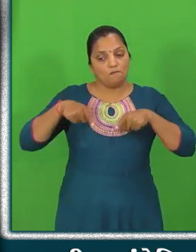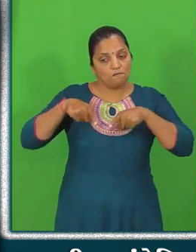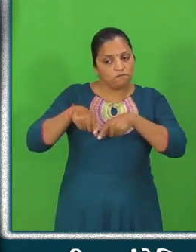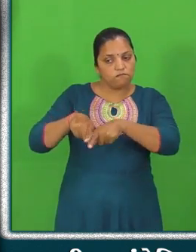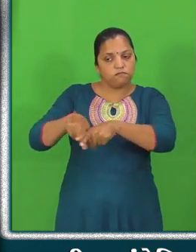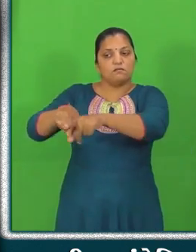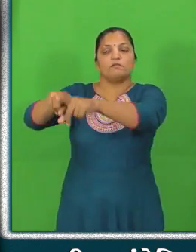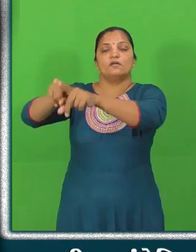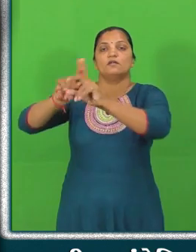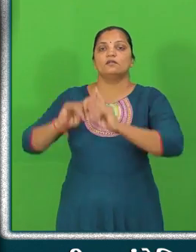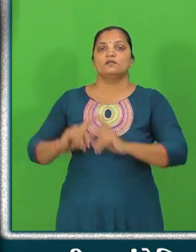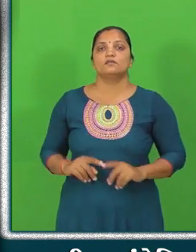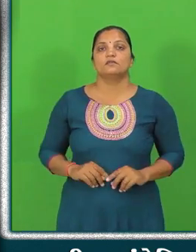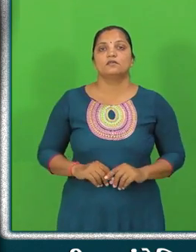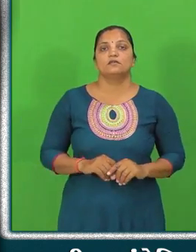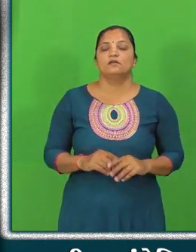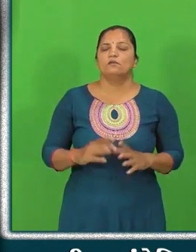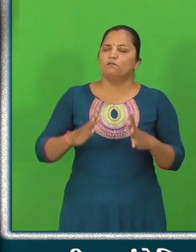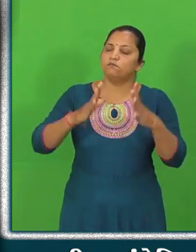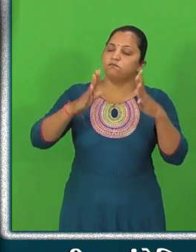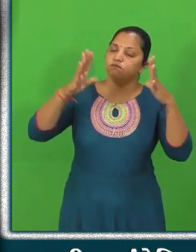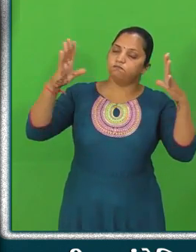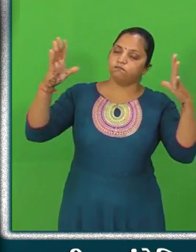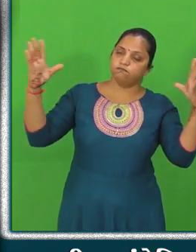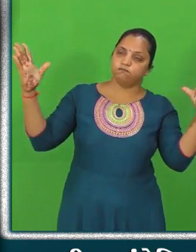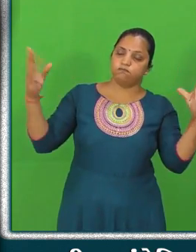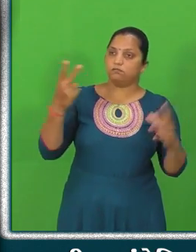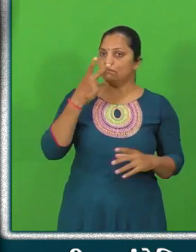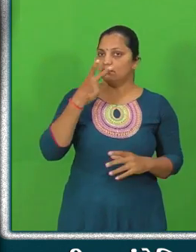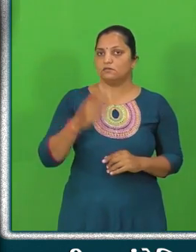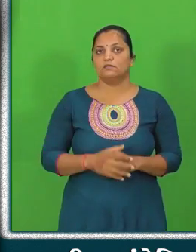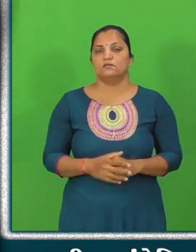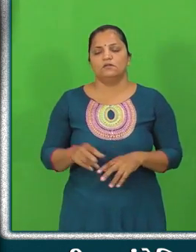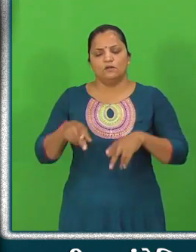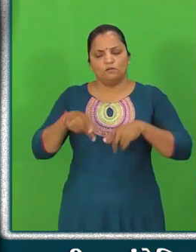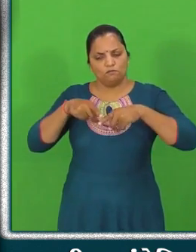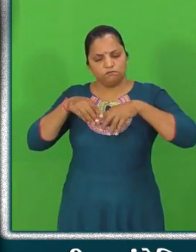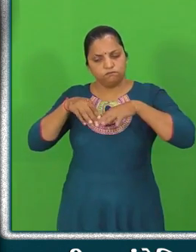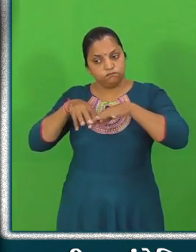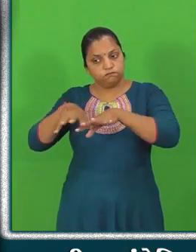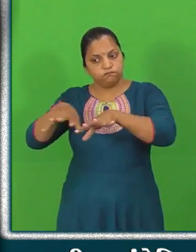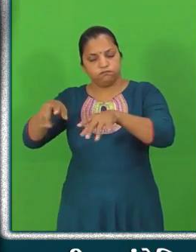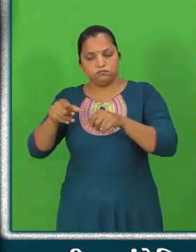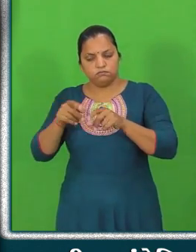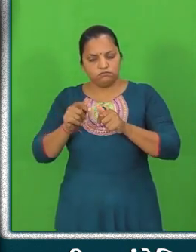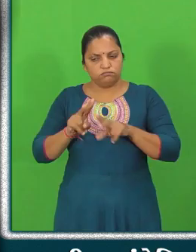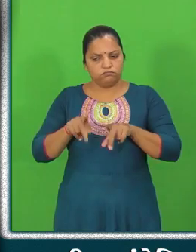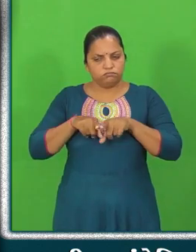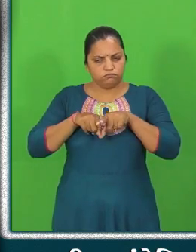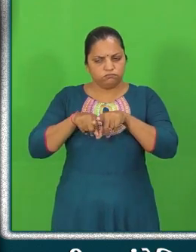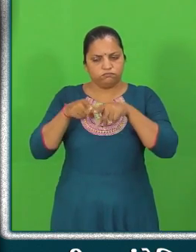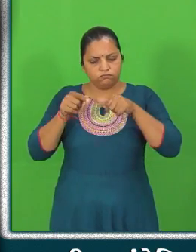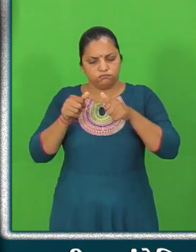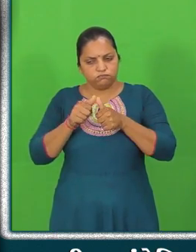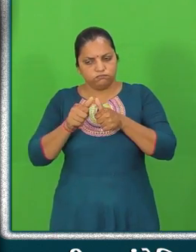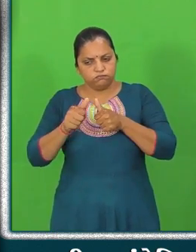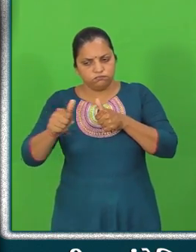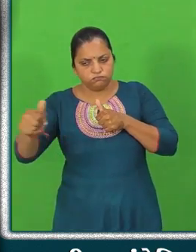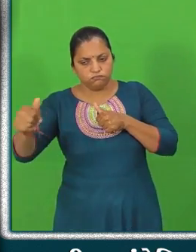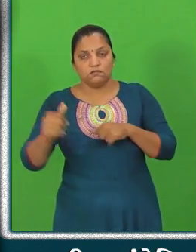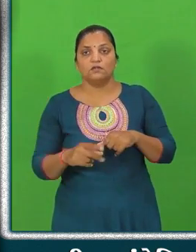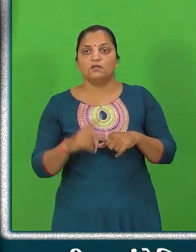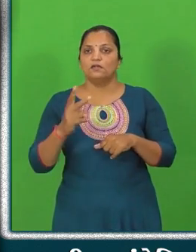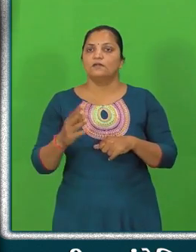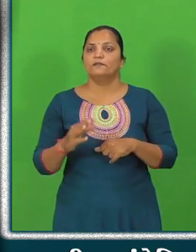થશે અને એનું પ્રતિબિંબ ઘણું મોટું દેખાય છે, ઘણું વિવર્ધિત થાય છે. કે આ ખૂબ જ વિવર્ધિત